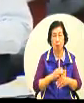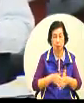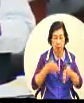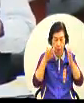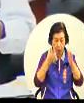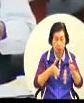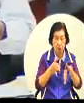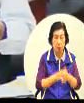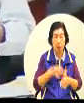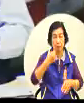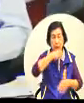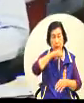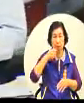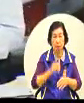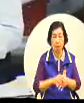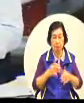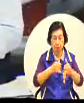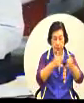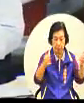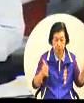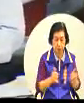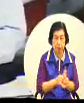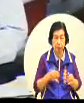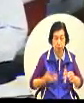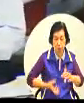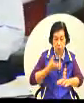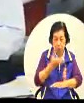的民主贡献